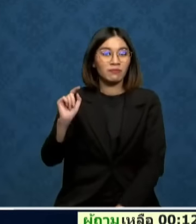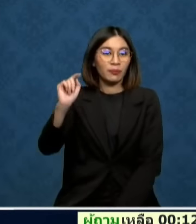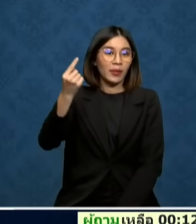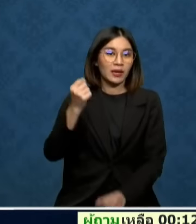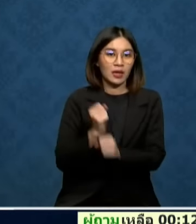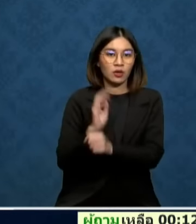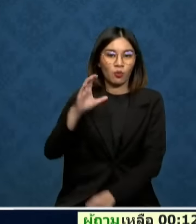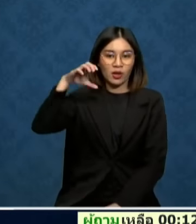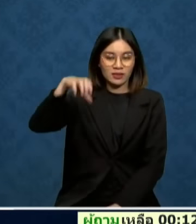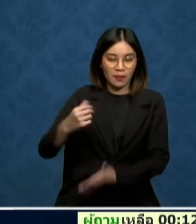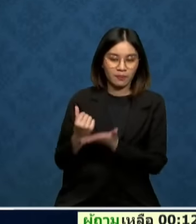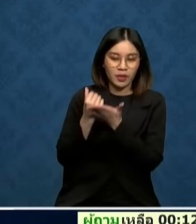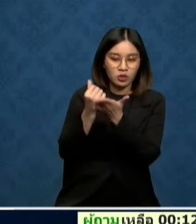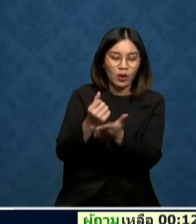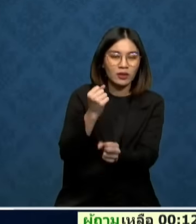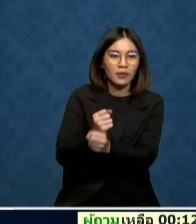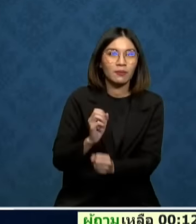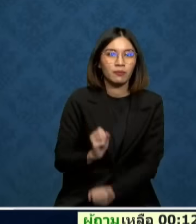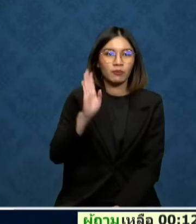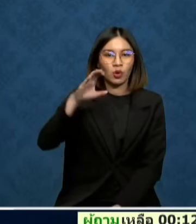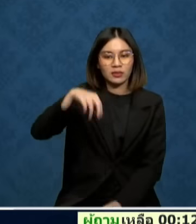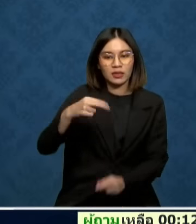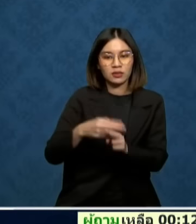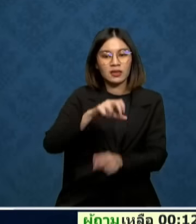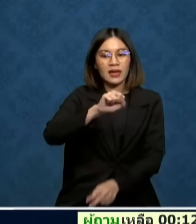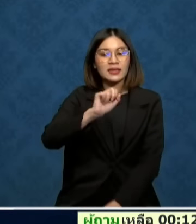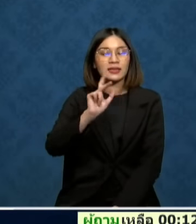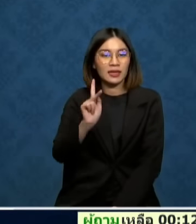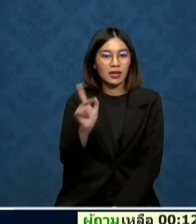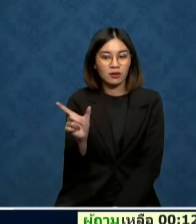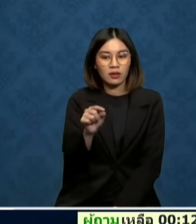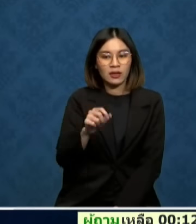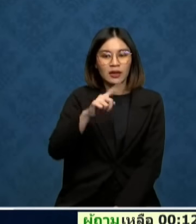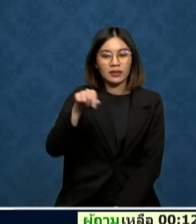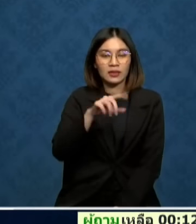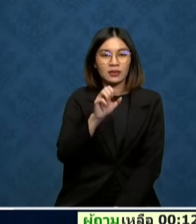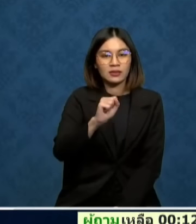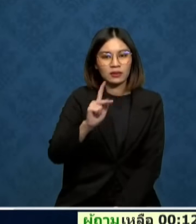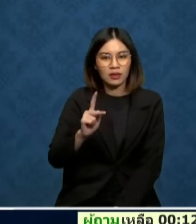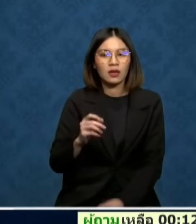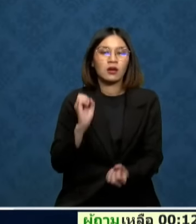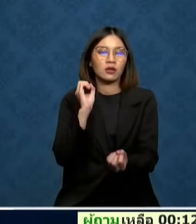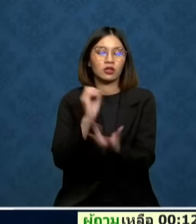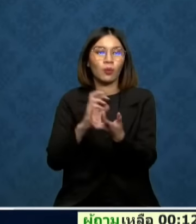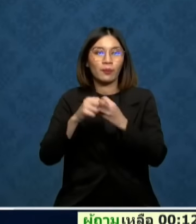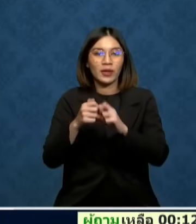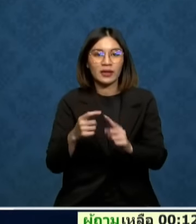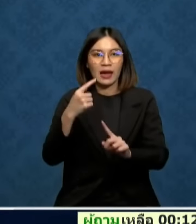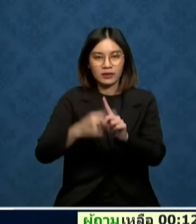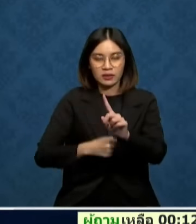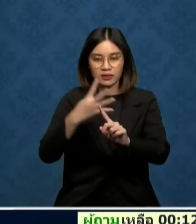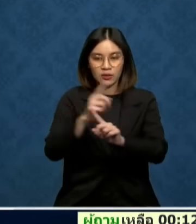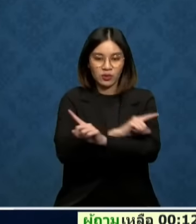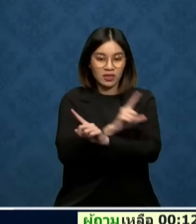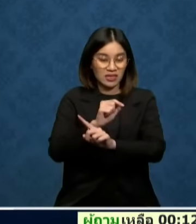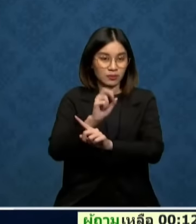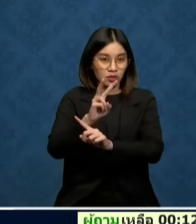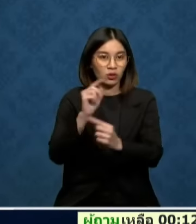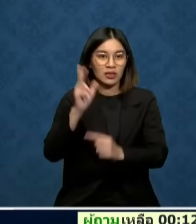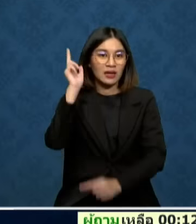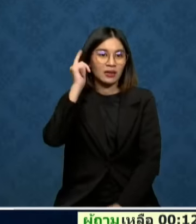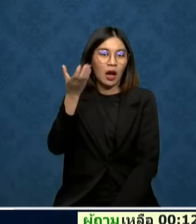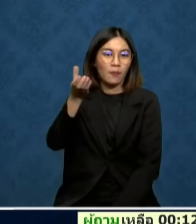ริษัทนะคะที่เข้าไปช่วยดำเนินการก็คือบริษัท SK นะคะแต่ว่าก็กลับมาเกิดเหตุเมื่อวันที่22เมษายนนะคะที่เป็น